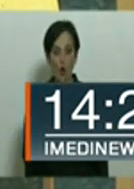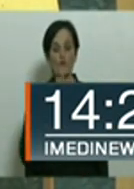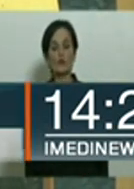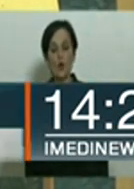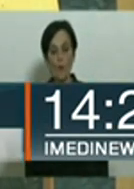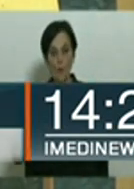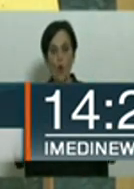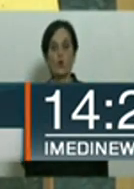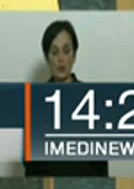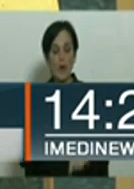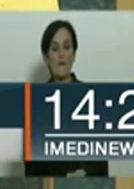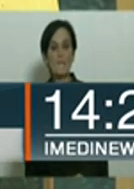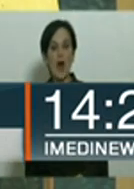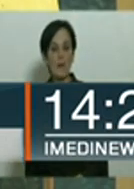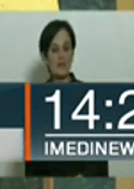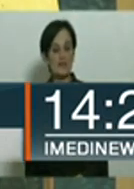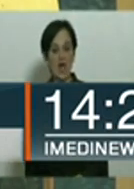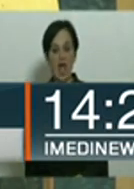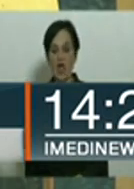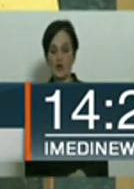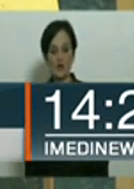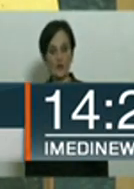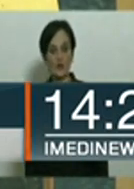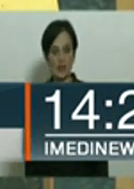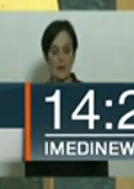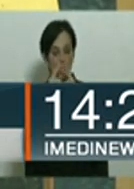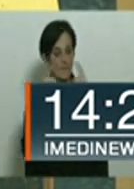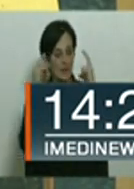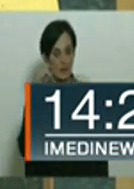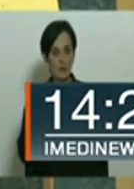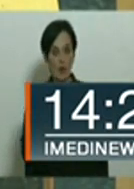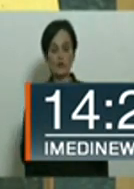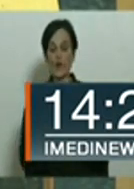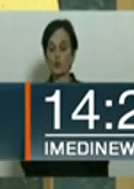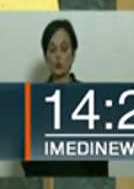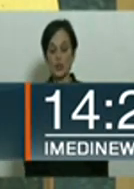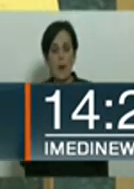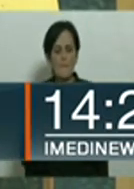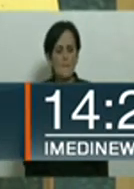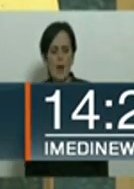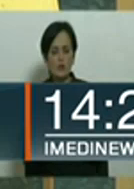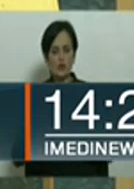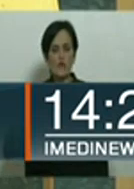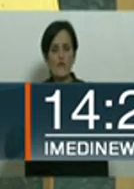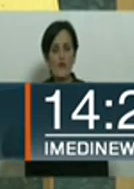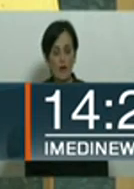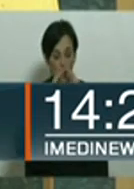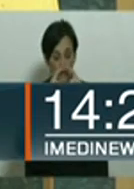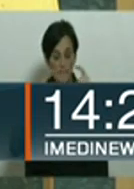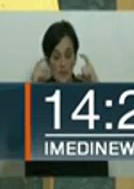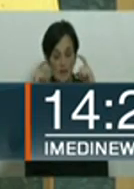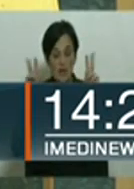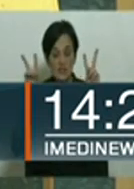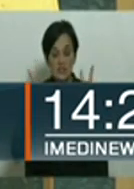ყველა პარლამენტის წევრის მიმართ, რომ ვატაროთ პირბადე. ჩვენ უნდა ვიყოთ მაგალითი ჩვენი საზოგადოებისთვის. პირბადის ტარების